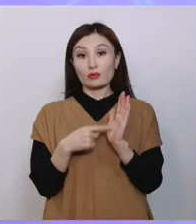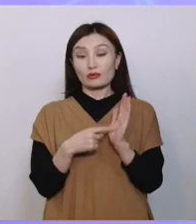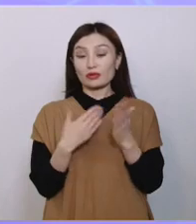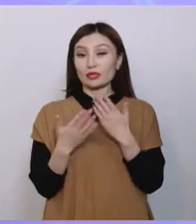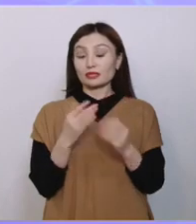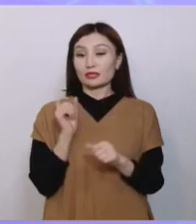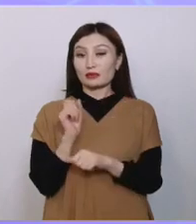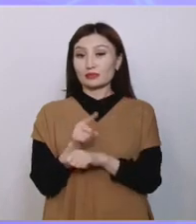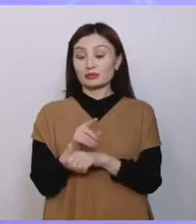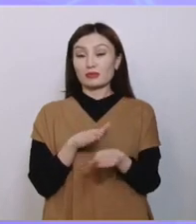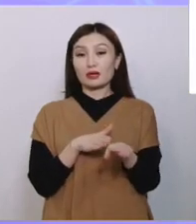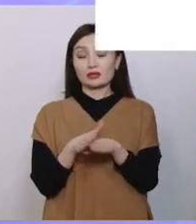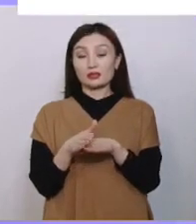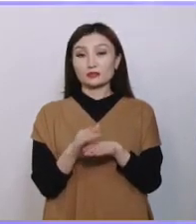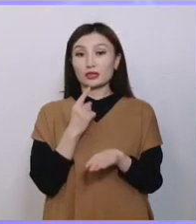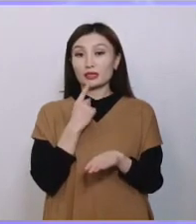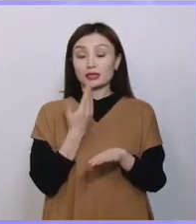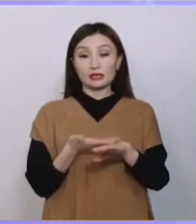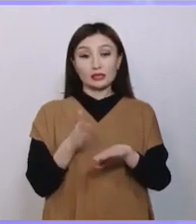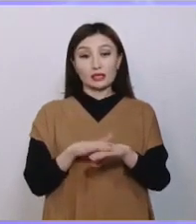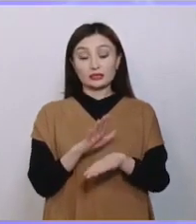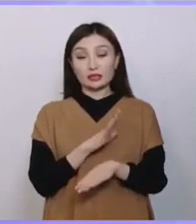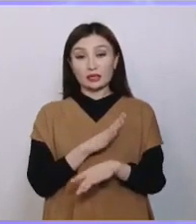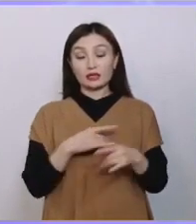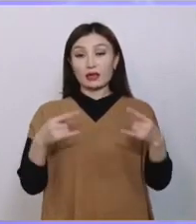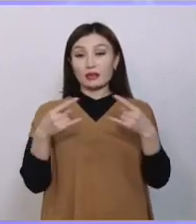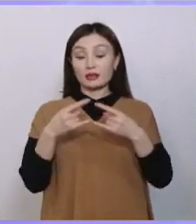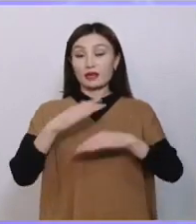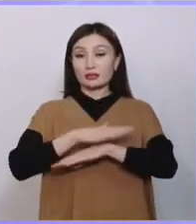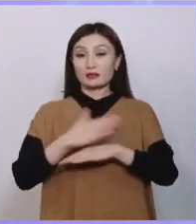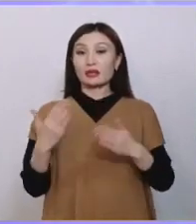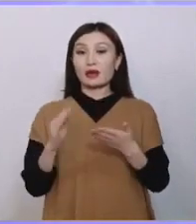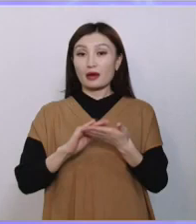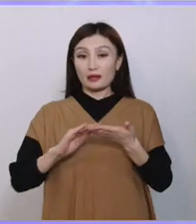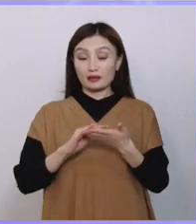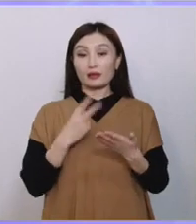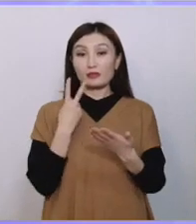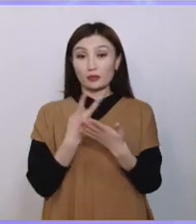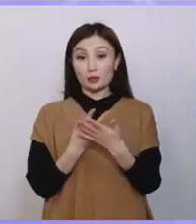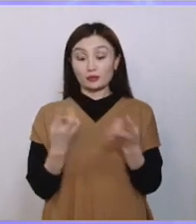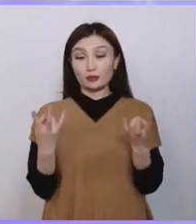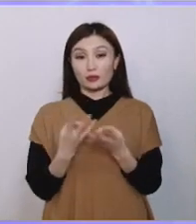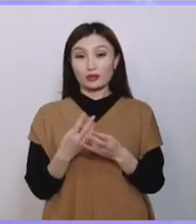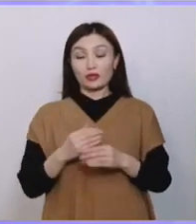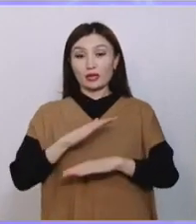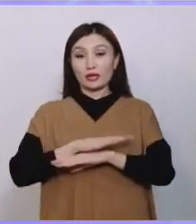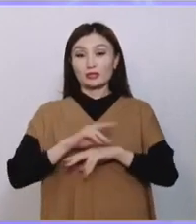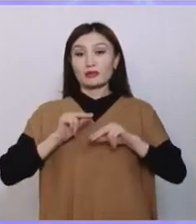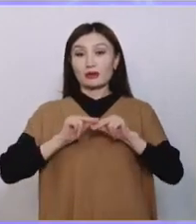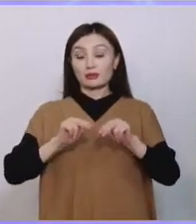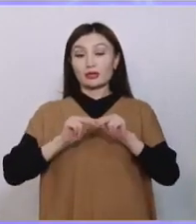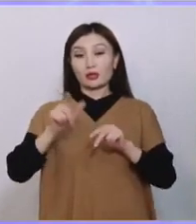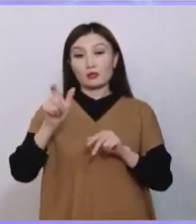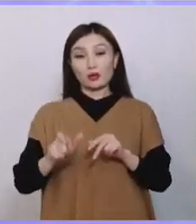же тапшырма атқаруда қиналсаңар, теле сабақты қайталап көргілі. Сабақ берген